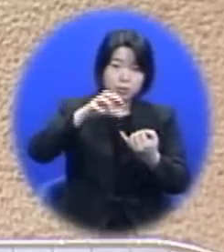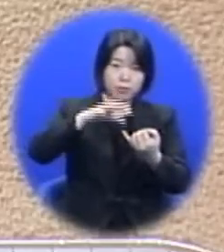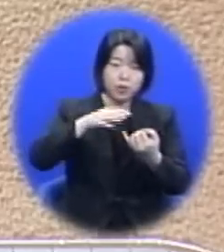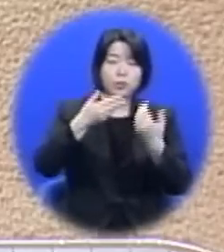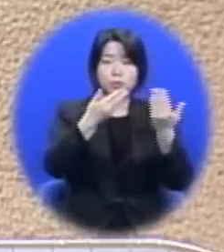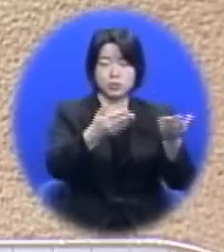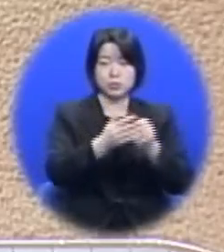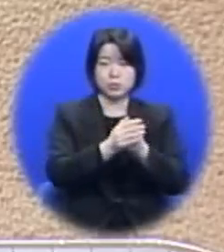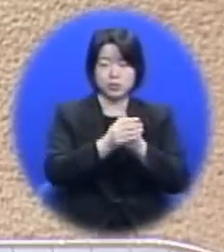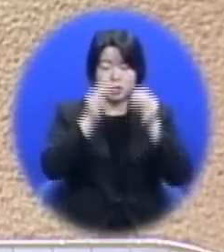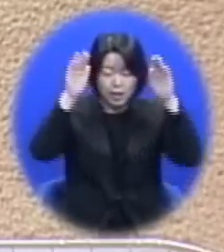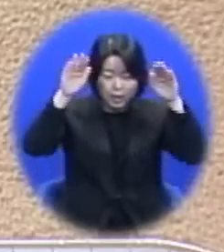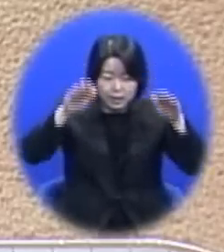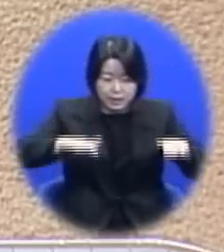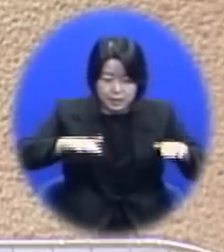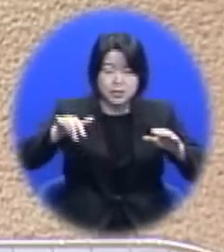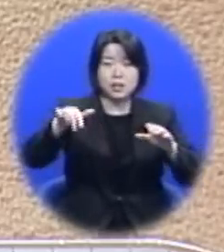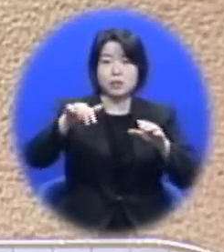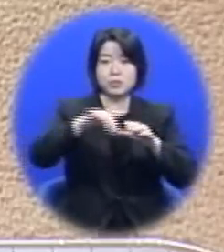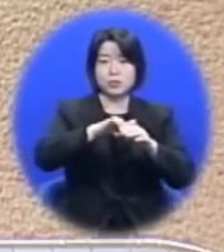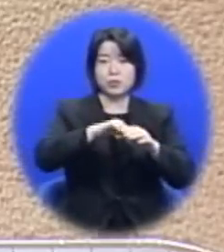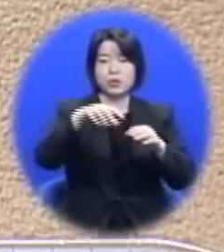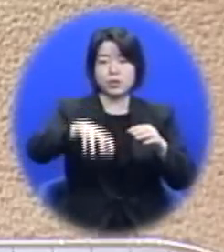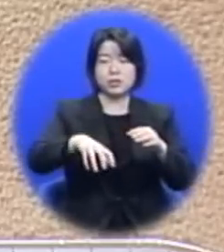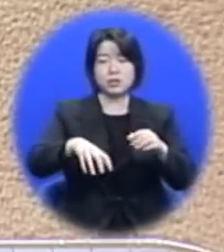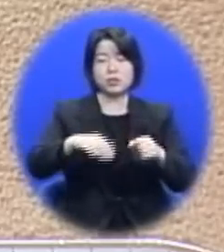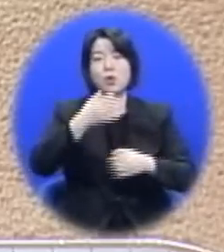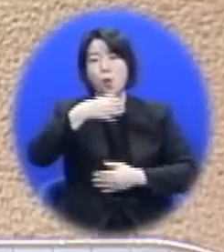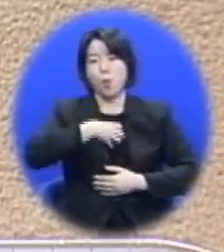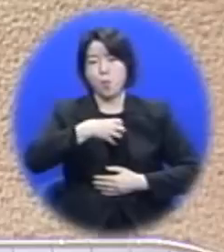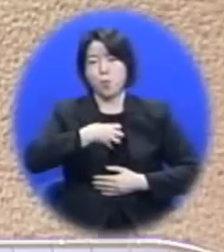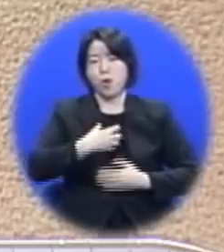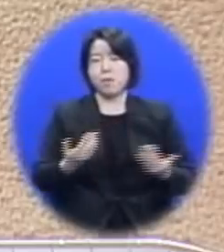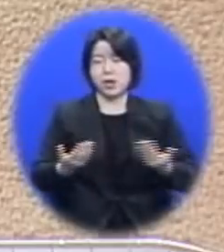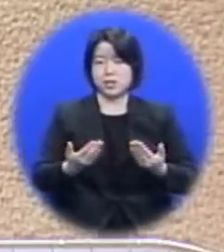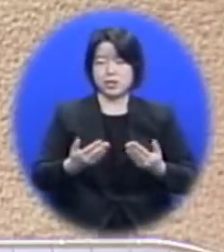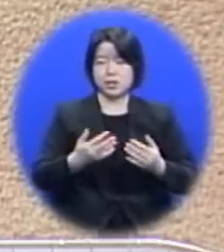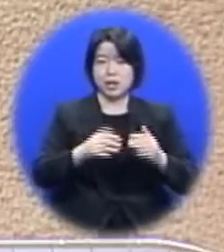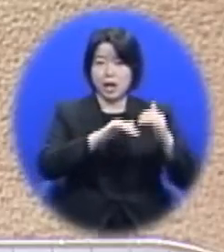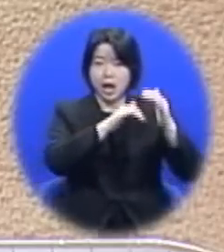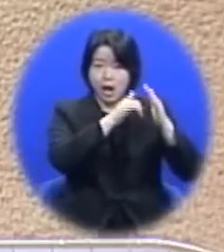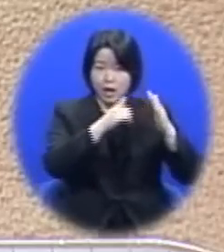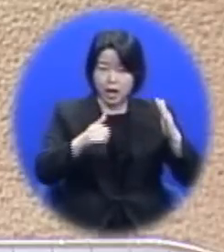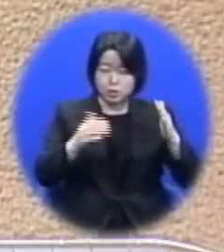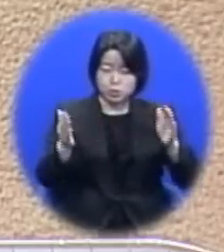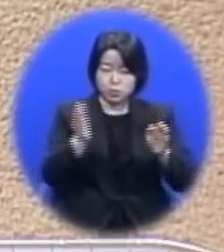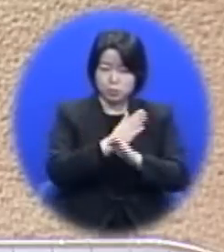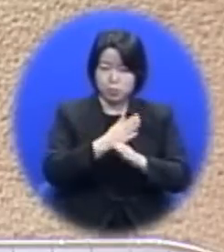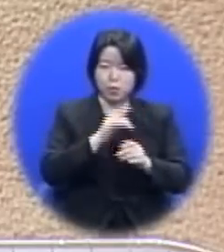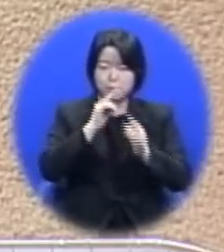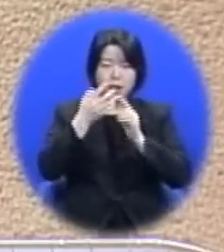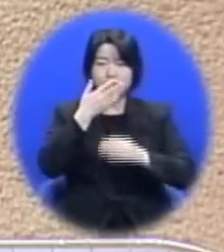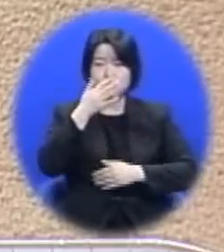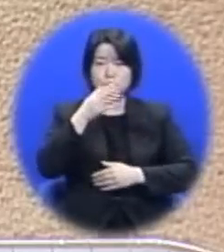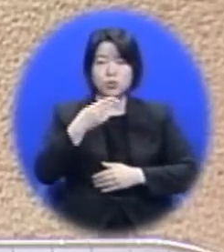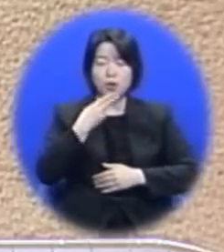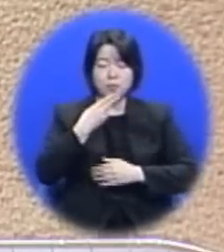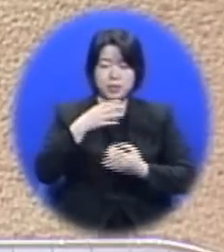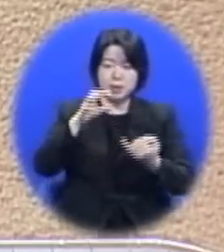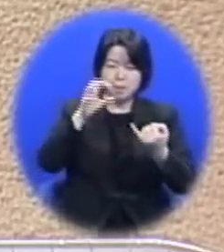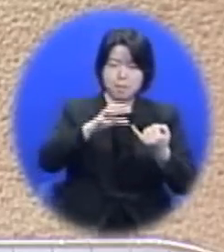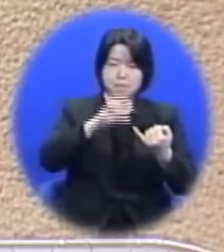이슬람권에서는 이건 위험한 일이기도 합니다. 가족에게 말할 수 없는 핍박을 당하는 거죠. 실제로 그